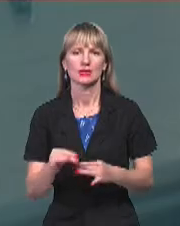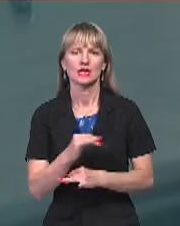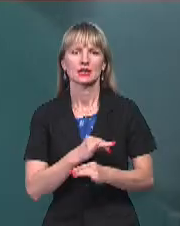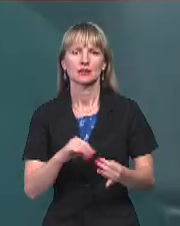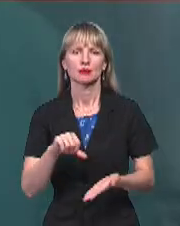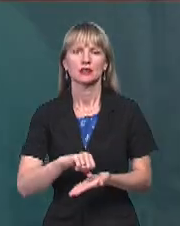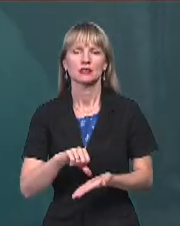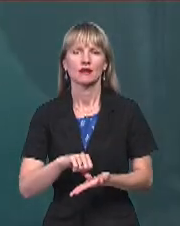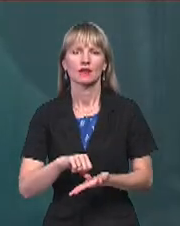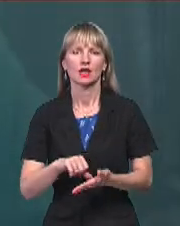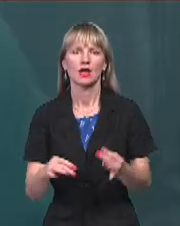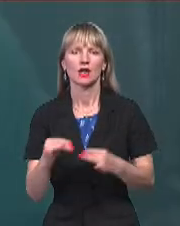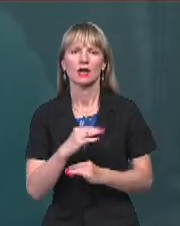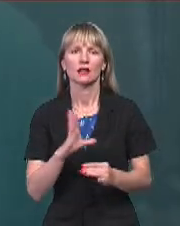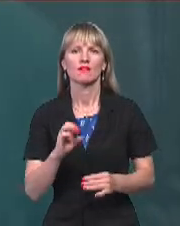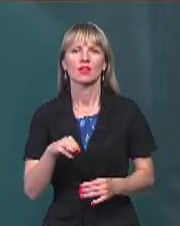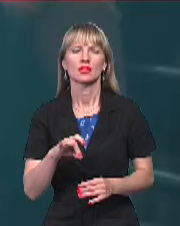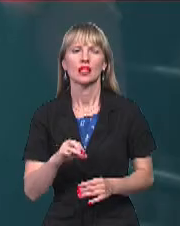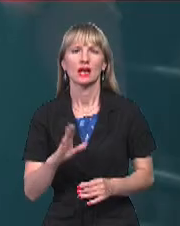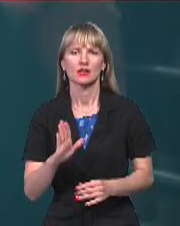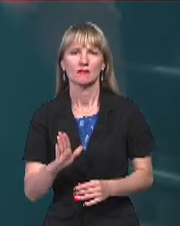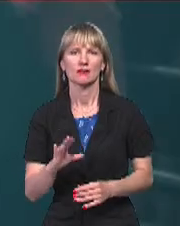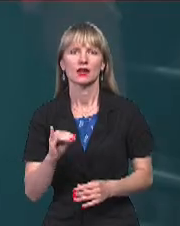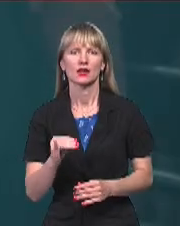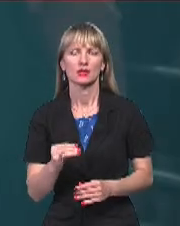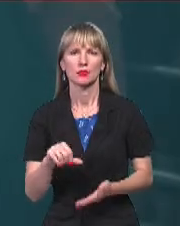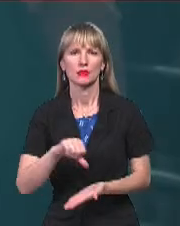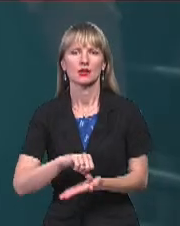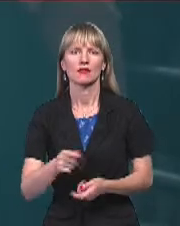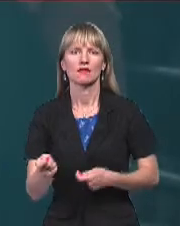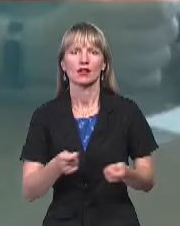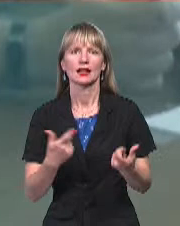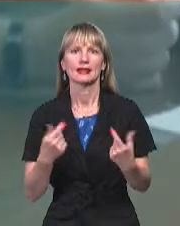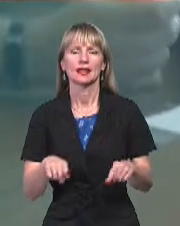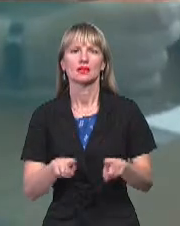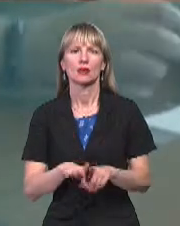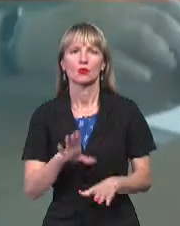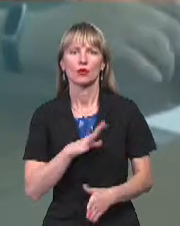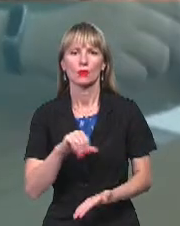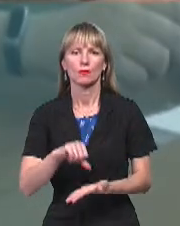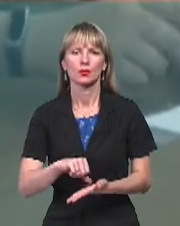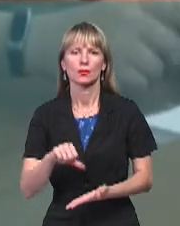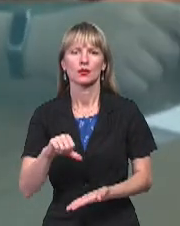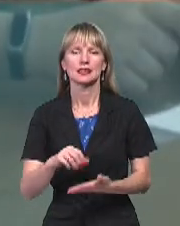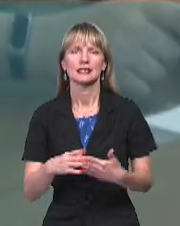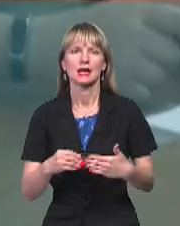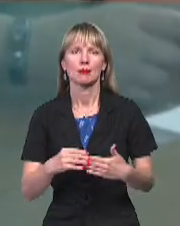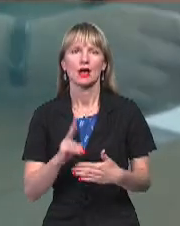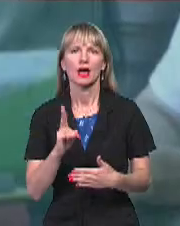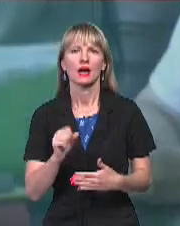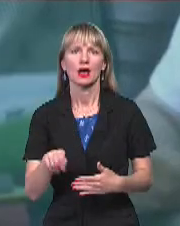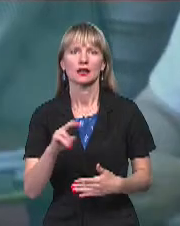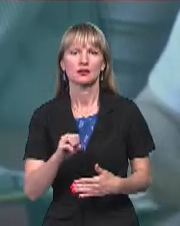засідання з представниками ради ветеранів та безпосередньо представників влади, де також були присутні представники земельного